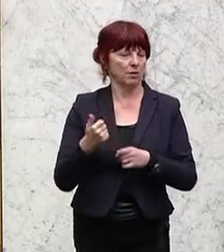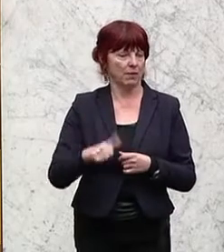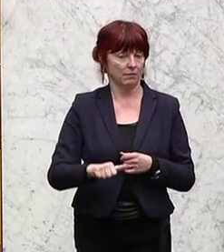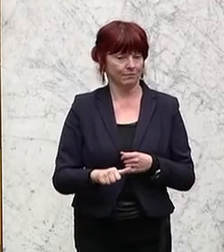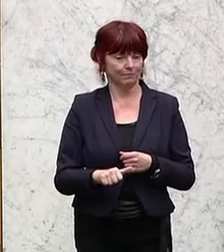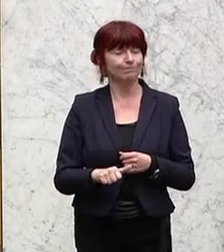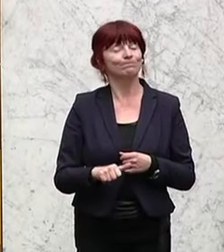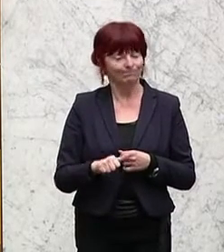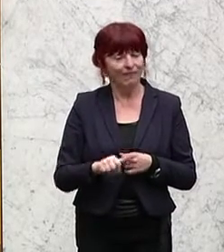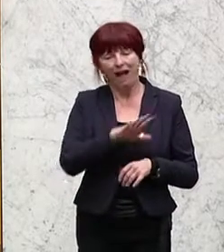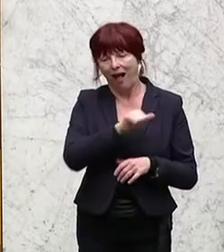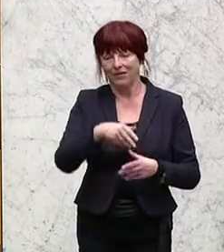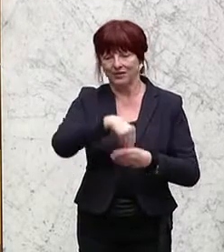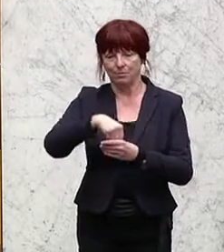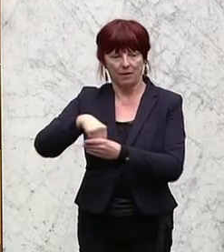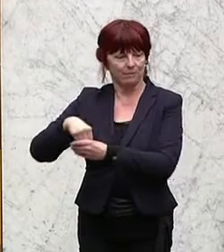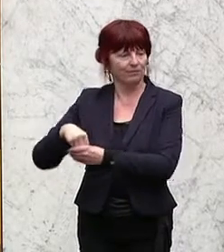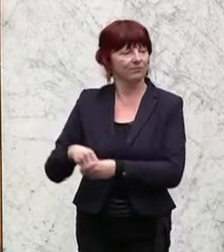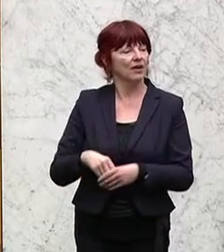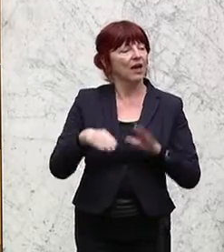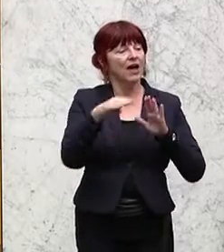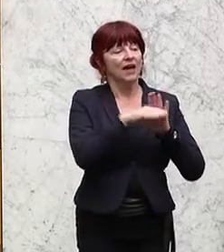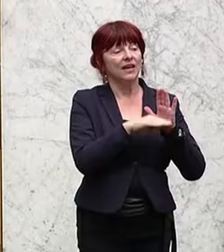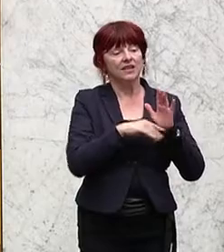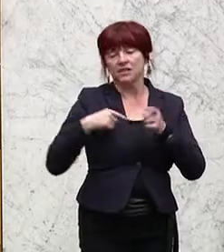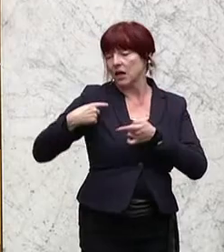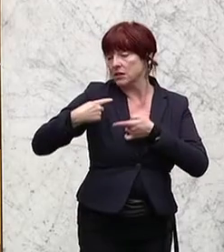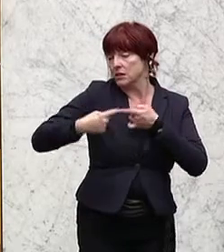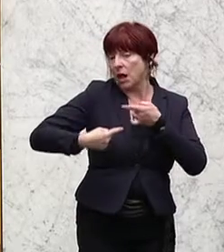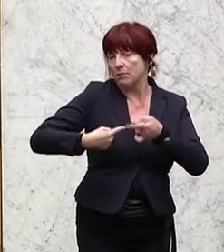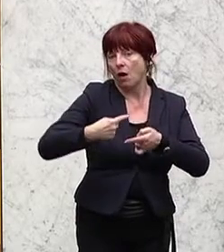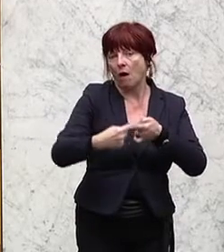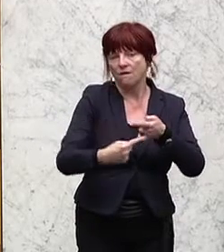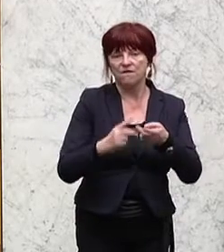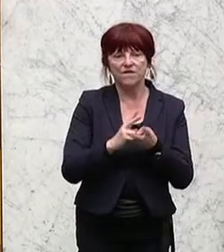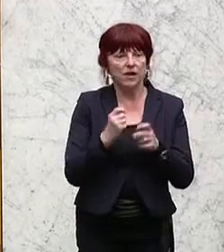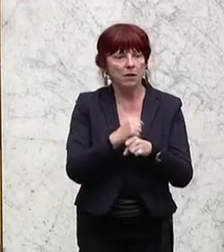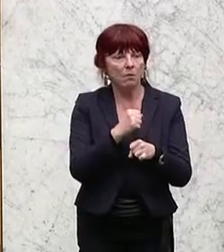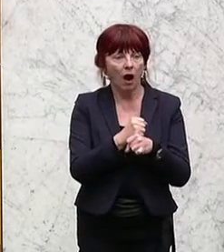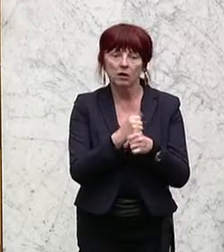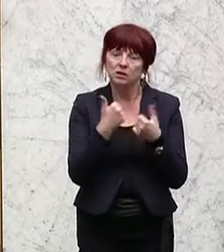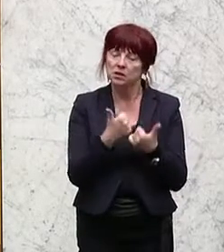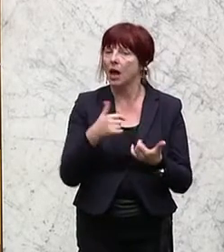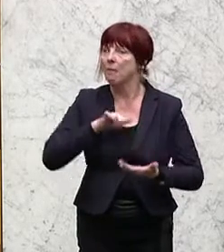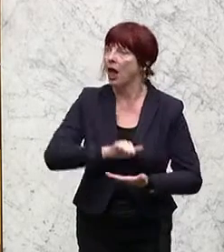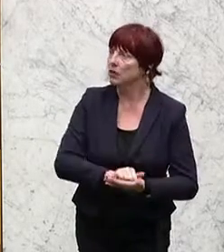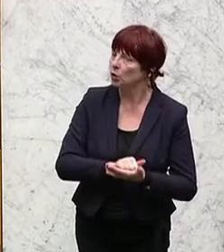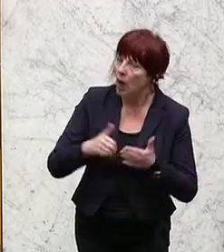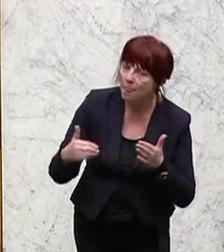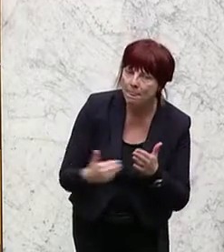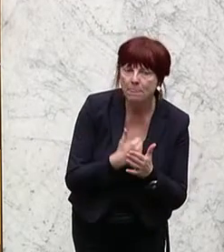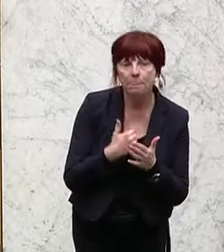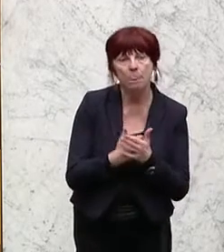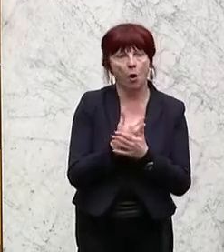abgedeckt. Der Gesetzwerdungsprozess, Herr Bundesminister, hat uns beeindruckt. Da sind neue Maßstäbe gesetzt worden.